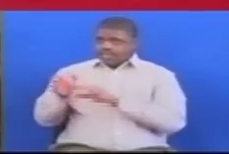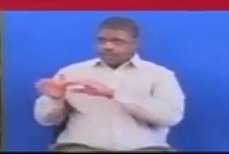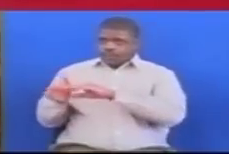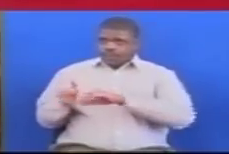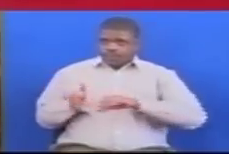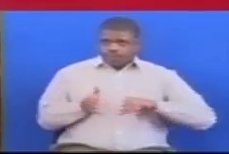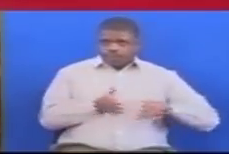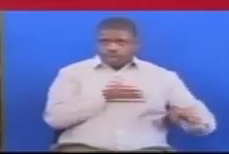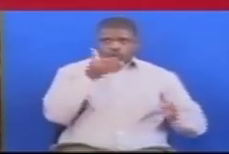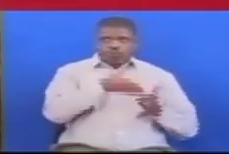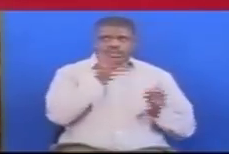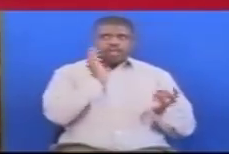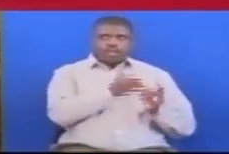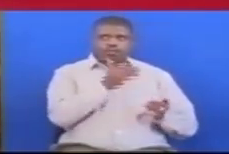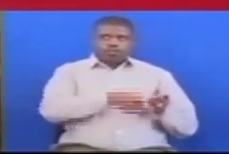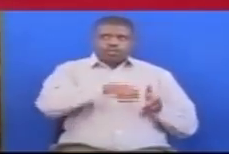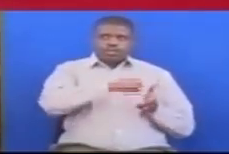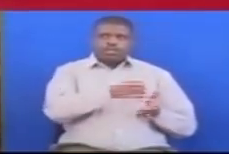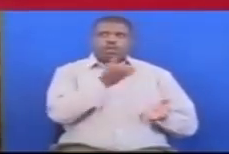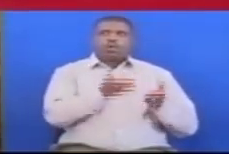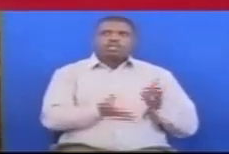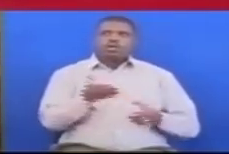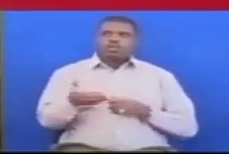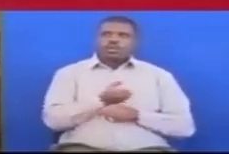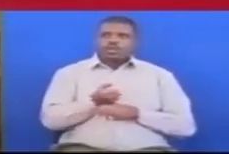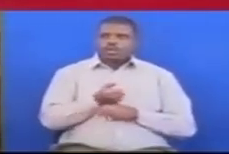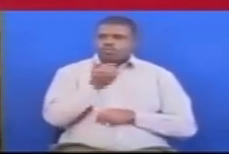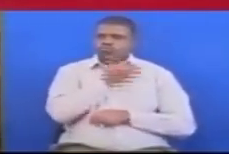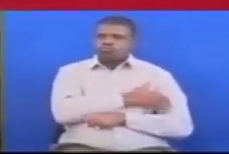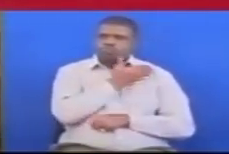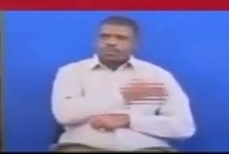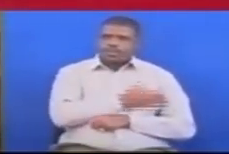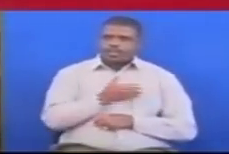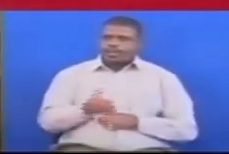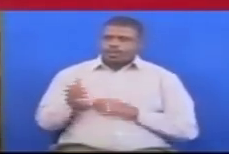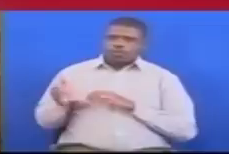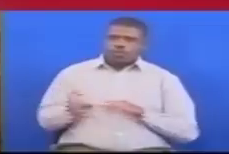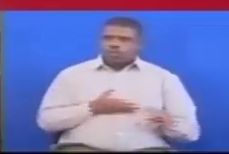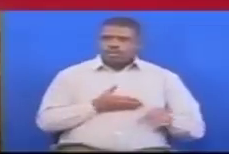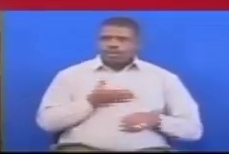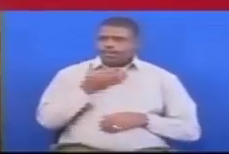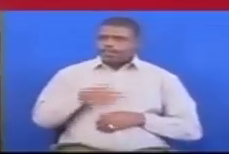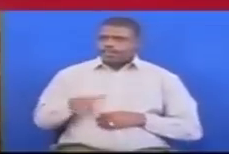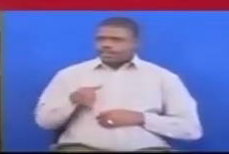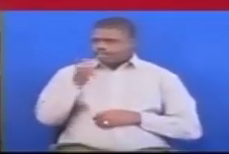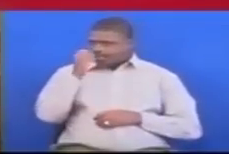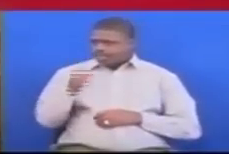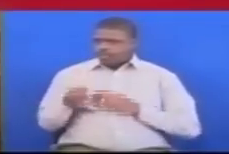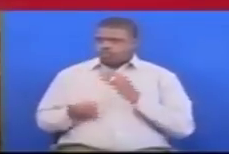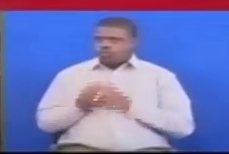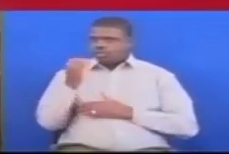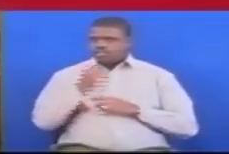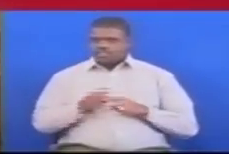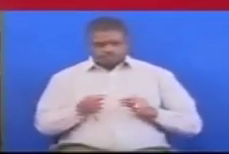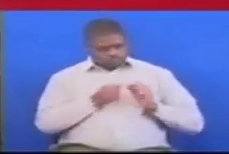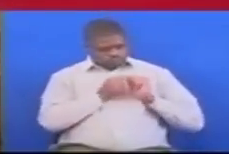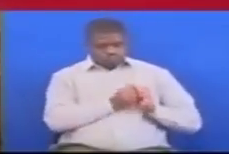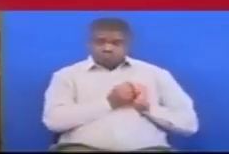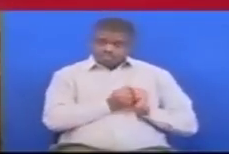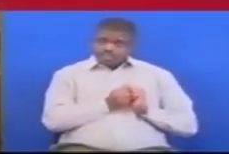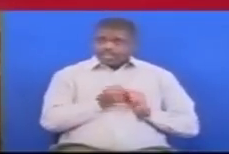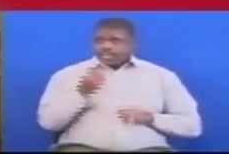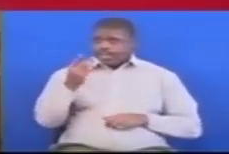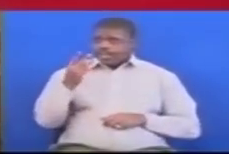itawezesha kufikia lengo la kuongeza wastani wa upatikanaji wa huduma ya uondoaji maji taka kutoka 10% hadi